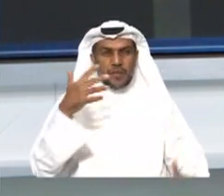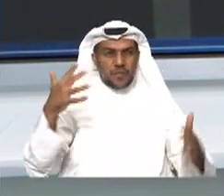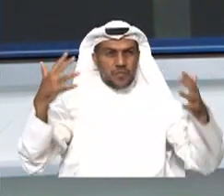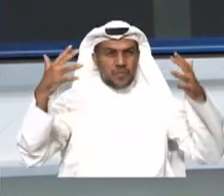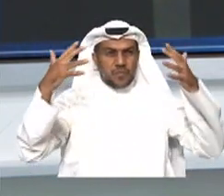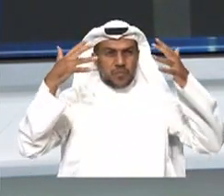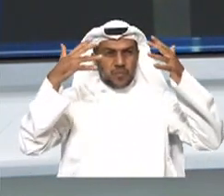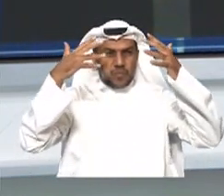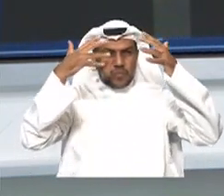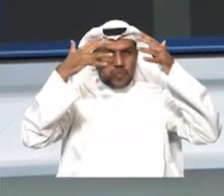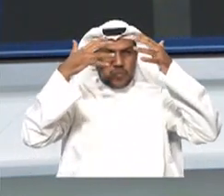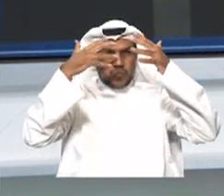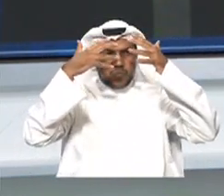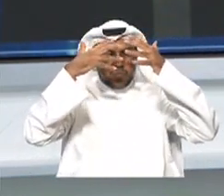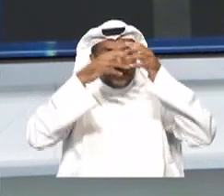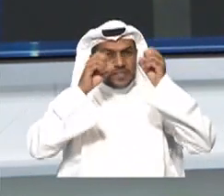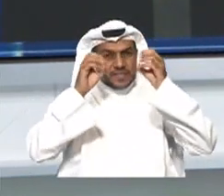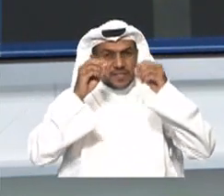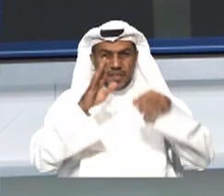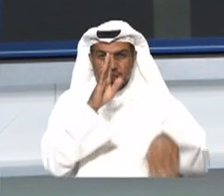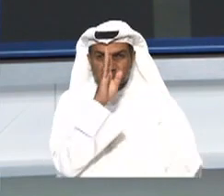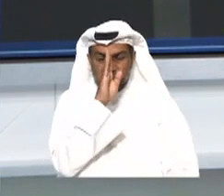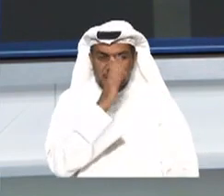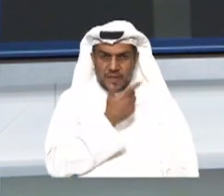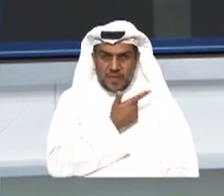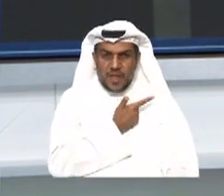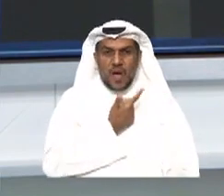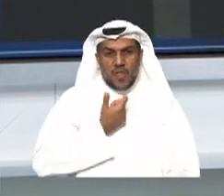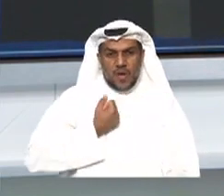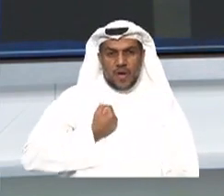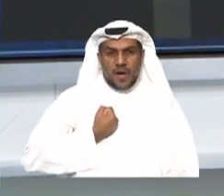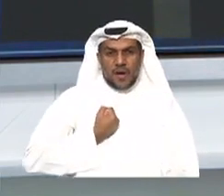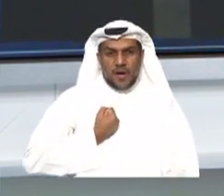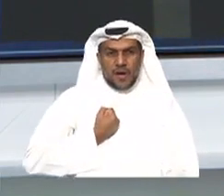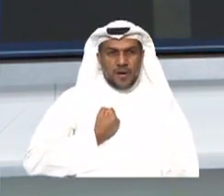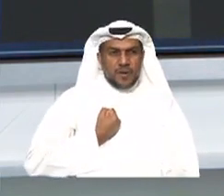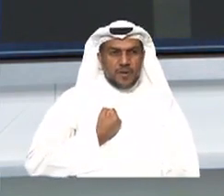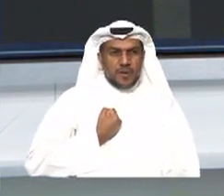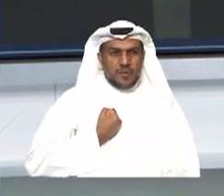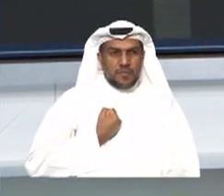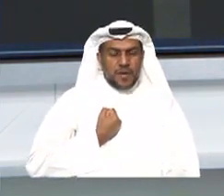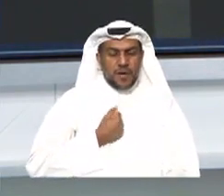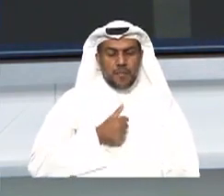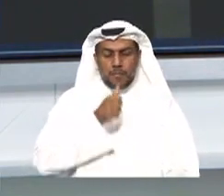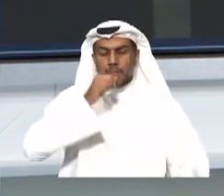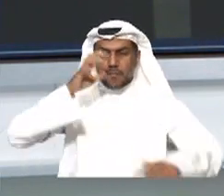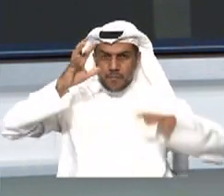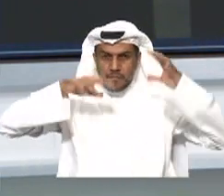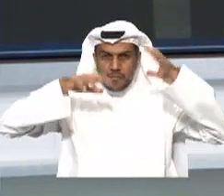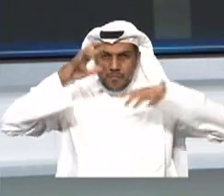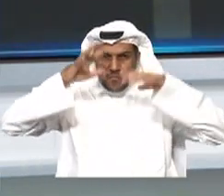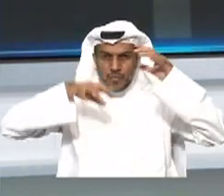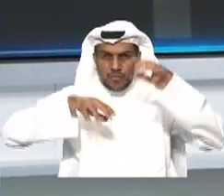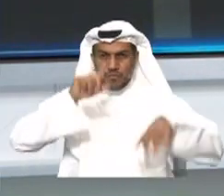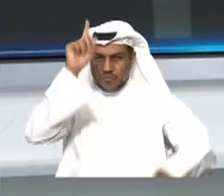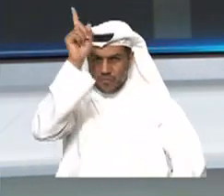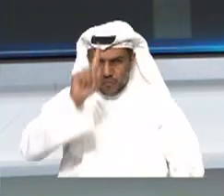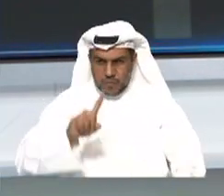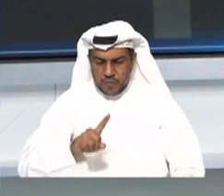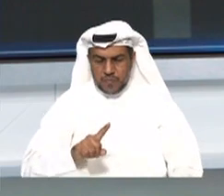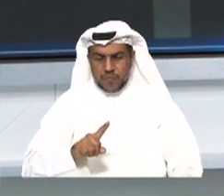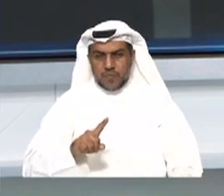يكون أكثر بإذن الله في يوم الأثنين والثلاثة والأربعاء مع عودة فرص الأمطار المتفرقة اللي قد تكون رعدية على